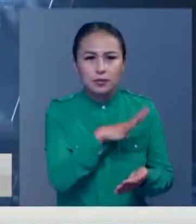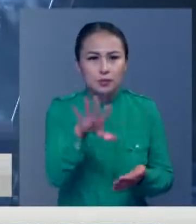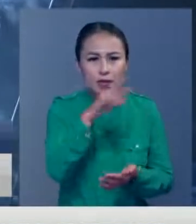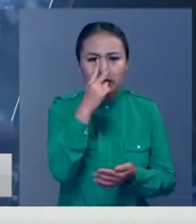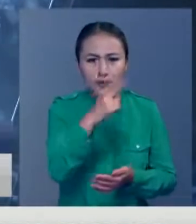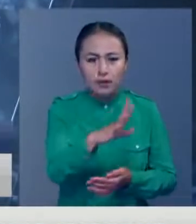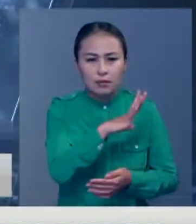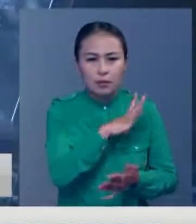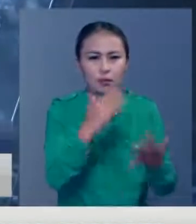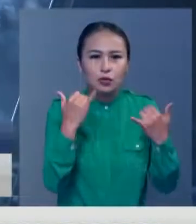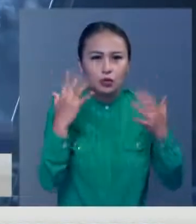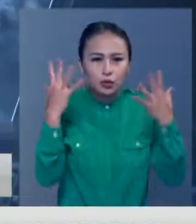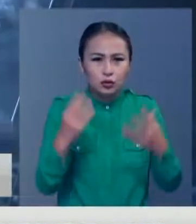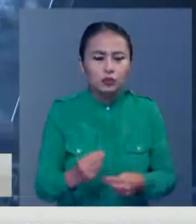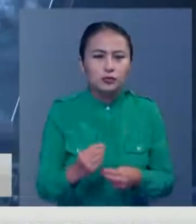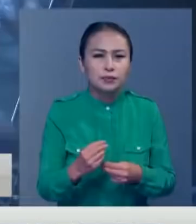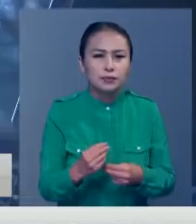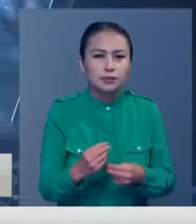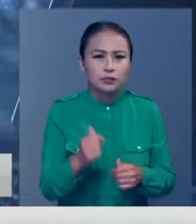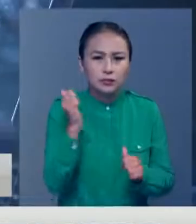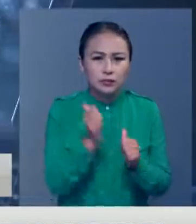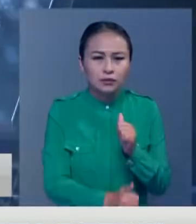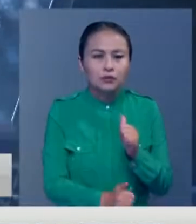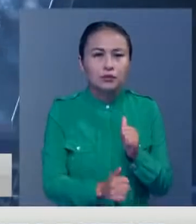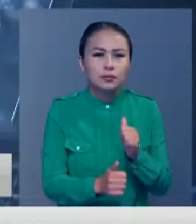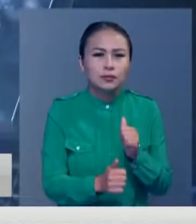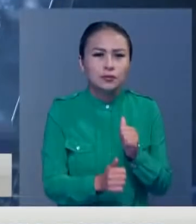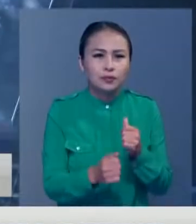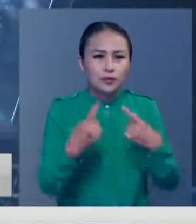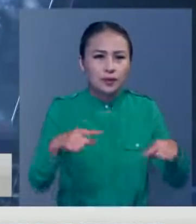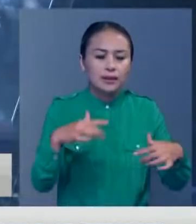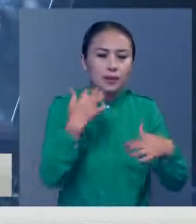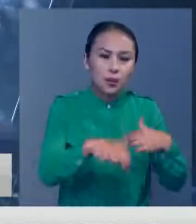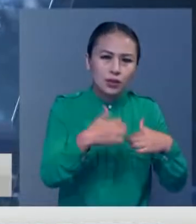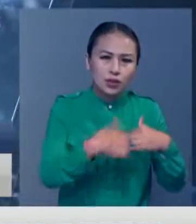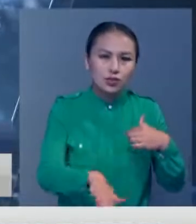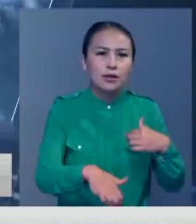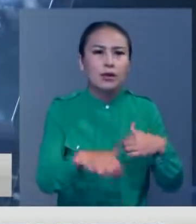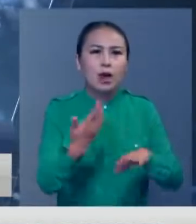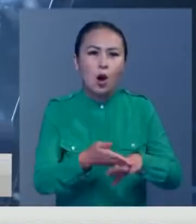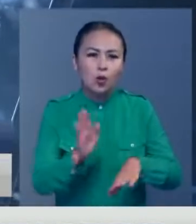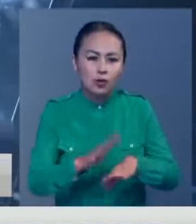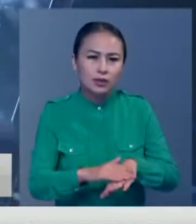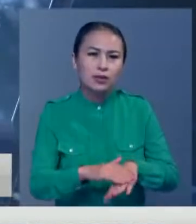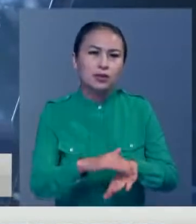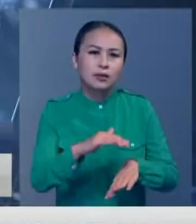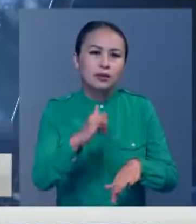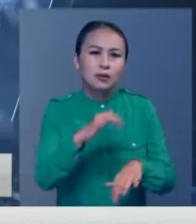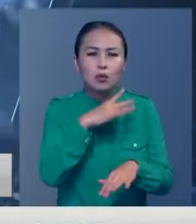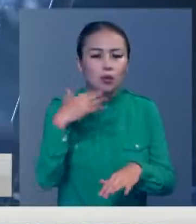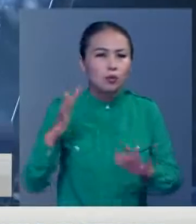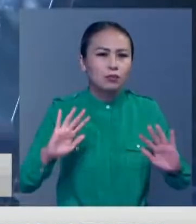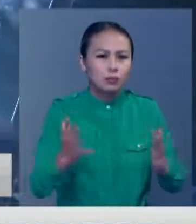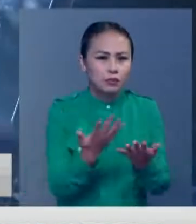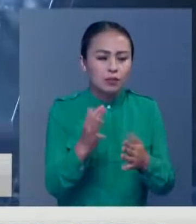көріп отырсыздар, бүгінгі күнде бізде, жеңіл түрде, орташа түрде, тіпті ауыр жағдайларда тіркеліп жатыр.